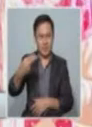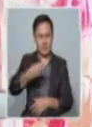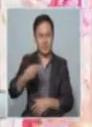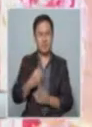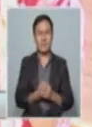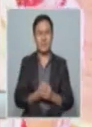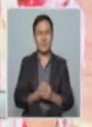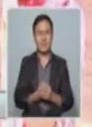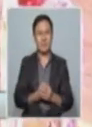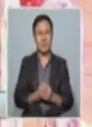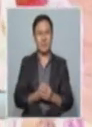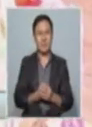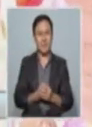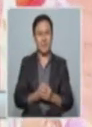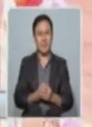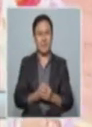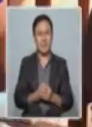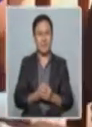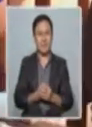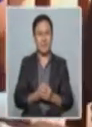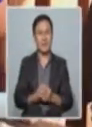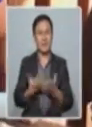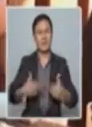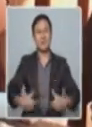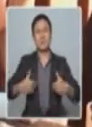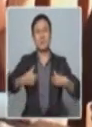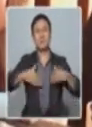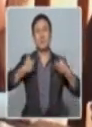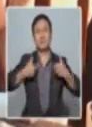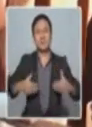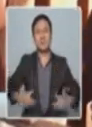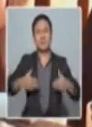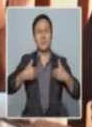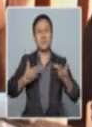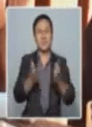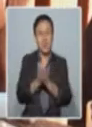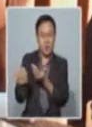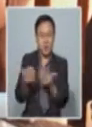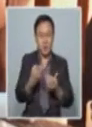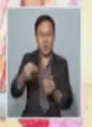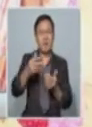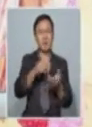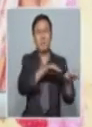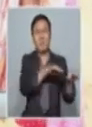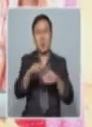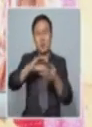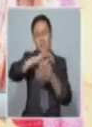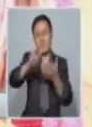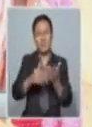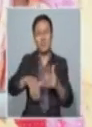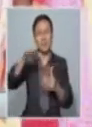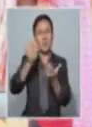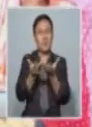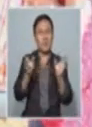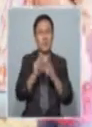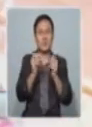ตกลงทำในสวนจริงๆเหรอเน า ะ ชีวิตมีความสุขมากค่ะล ู กหลานอยู่กันเต็มเลยครอบครัวสมบูรณ์นะคะ